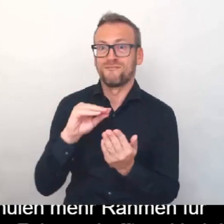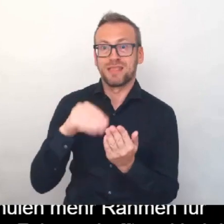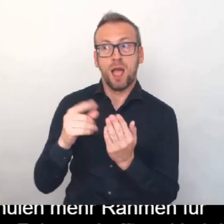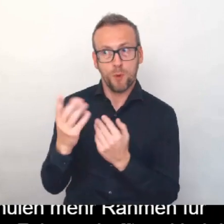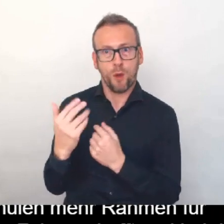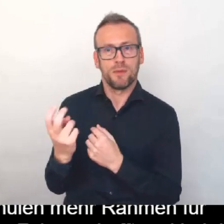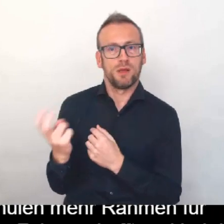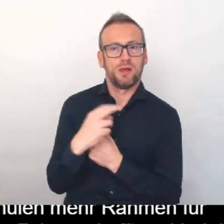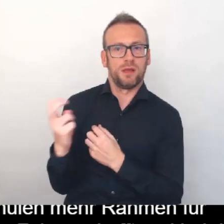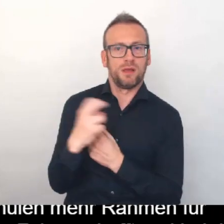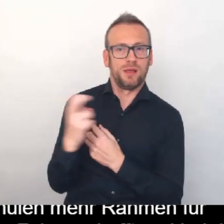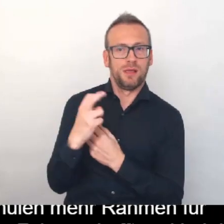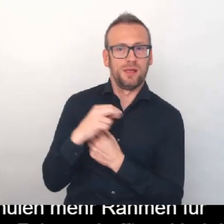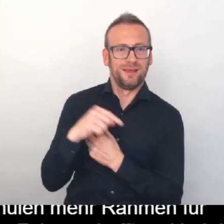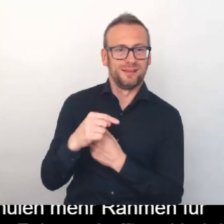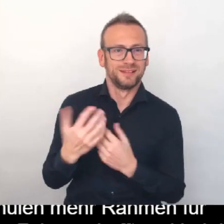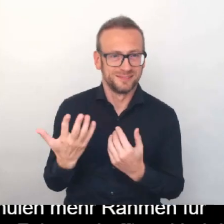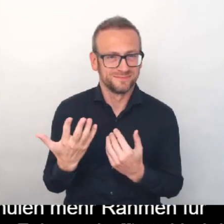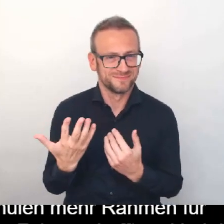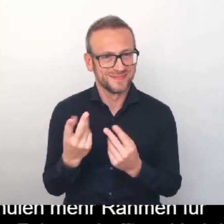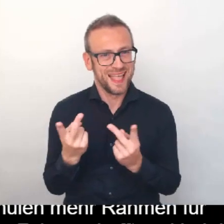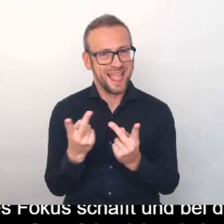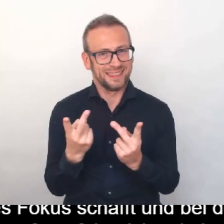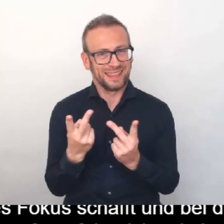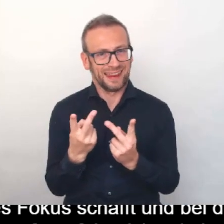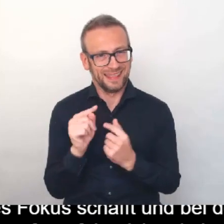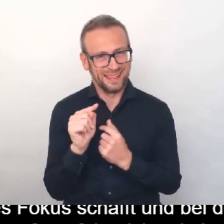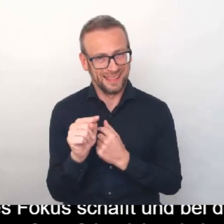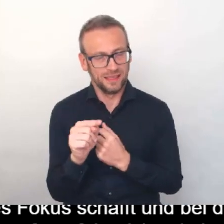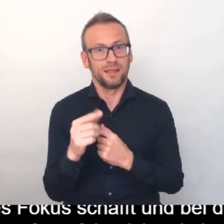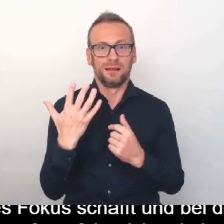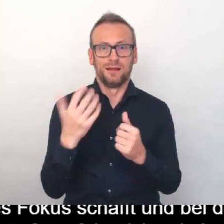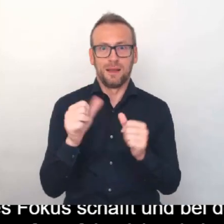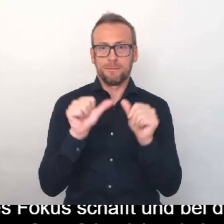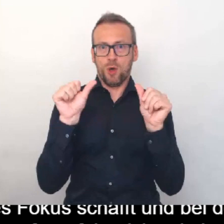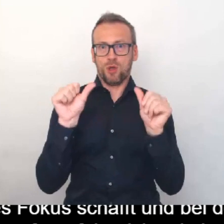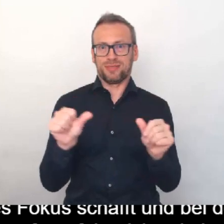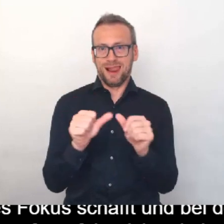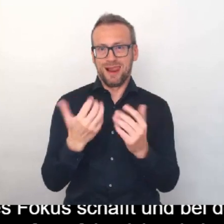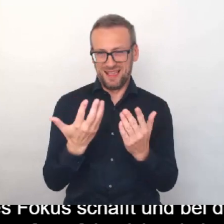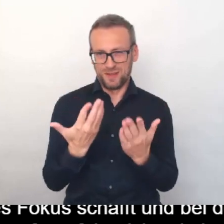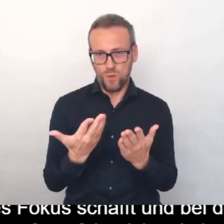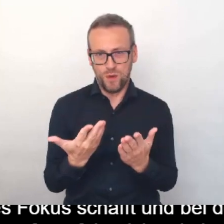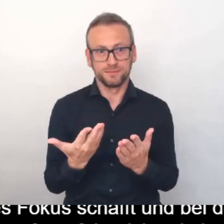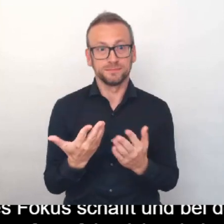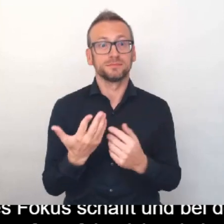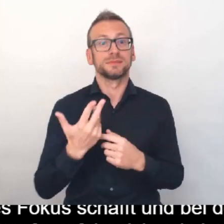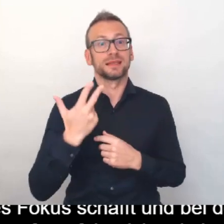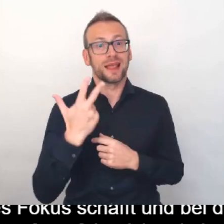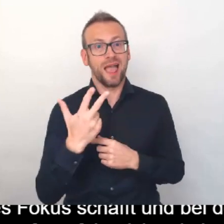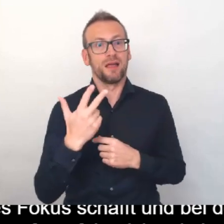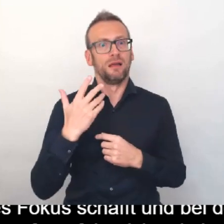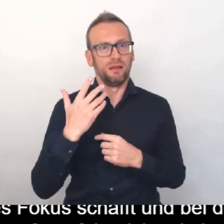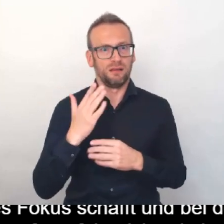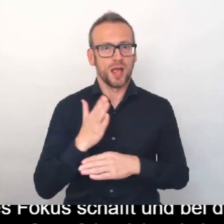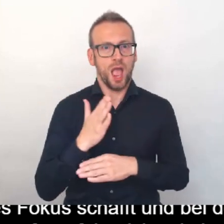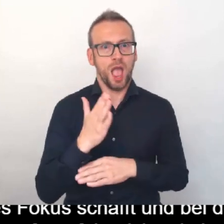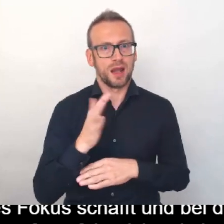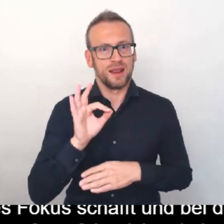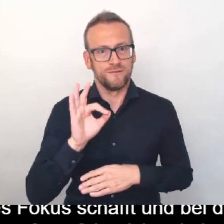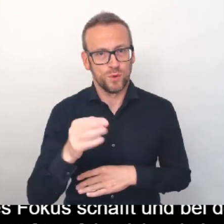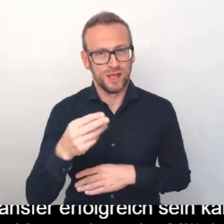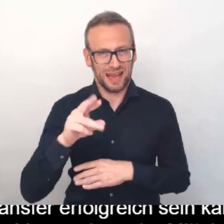den Rückzug aus der operativen Detailsteuerung. Also hervorragende Eckpunkte. Ein großer Aufschlag,